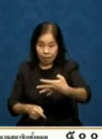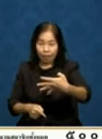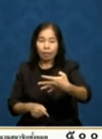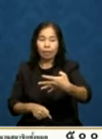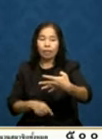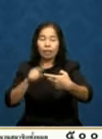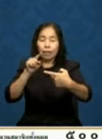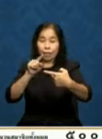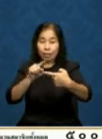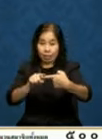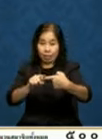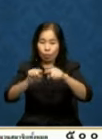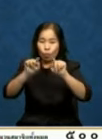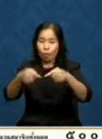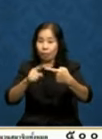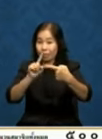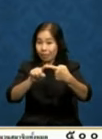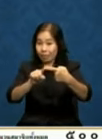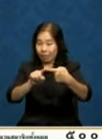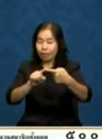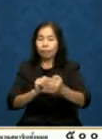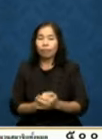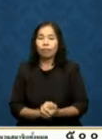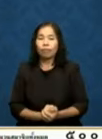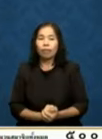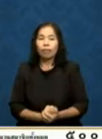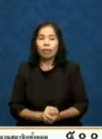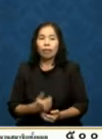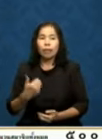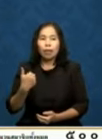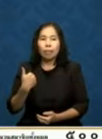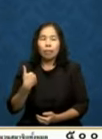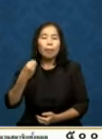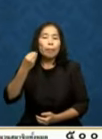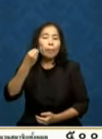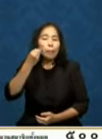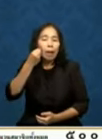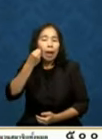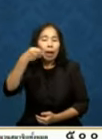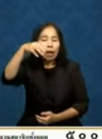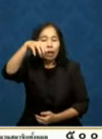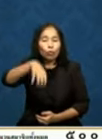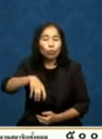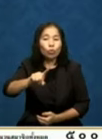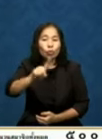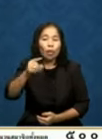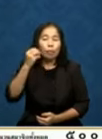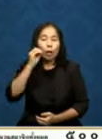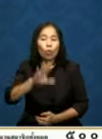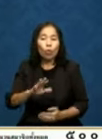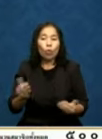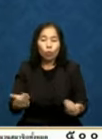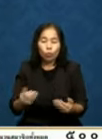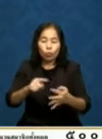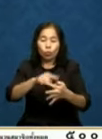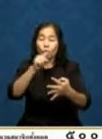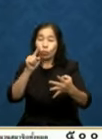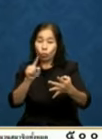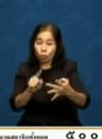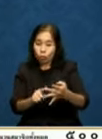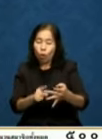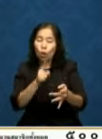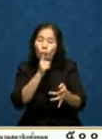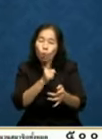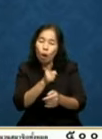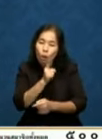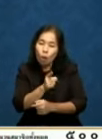วงเล็บที่1กำหนดที่อยู่ของบุตรวงเล็บที่2ทำโทษบุตรตามสมควรเพื่อว่ากล่